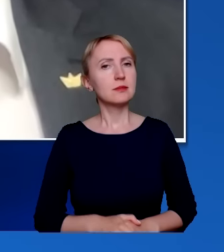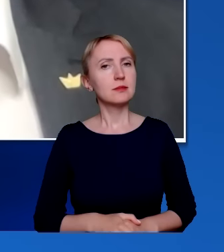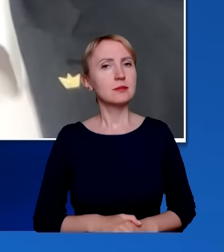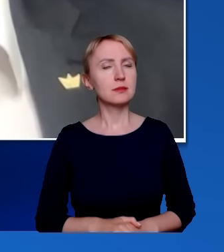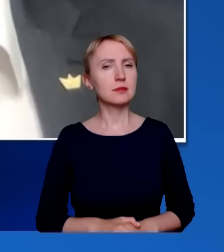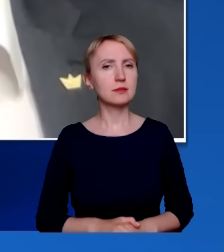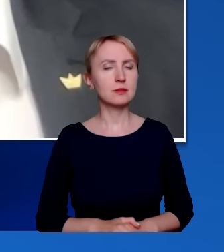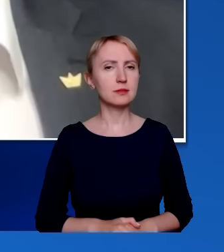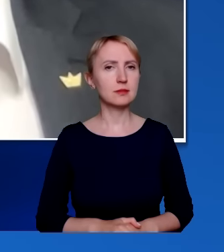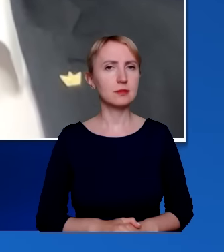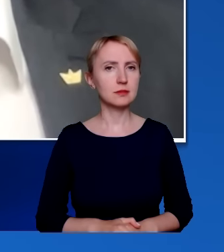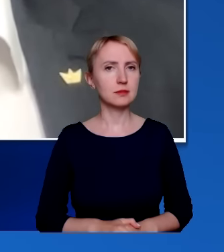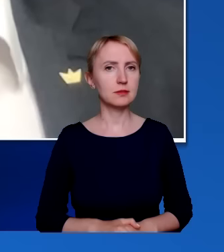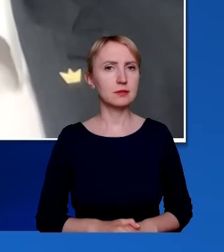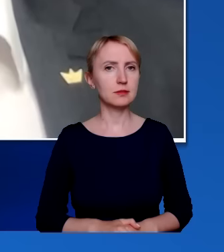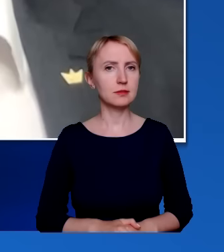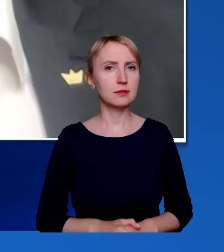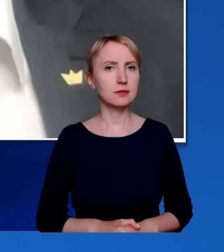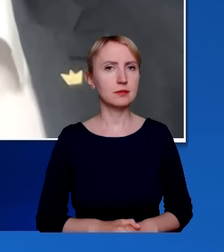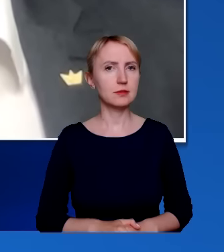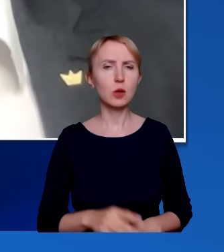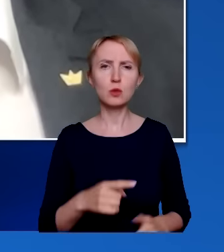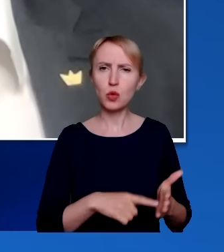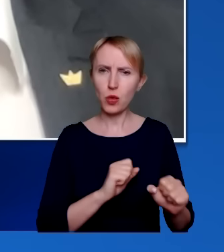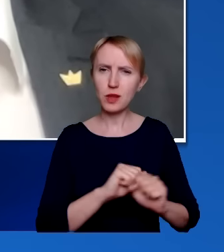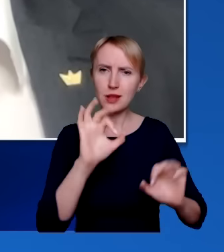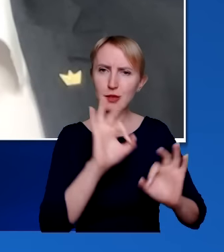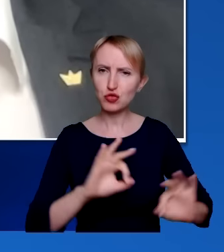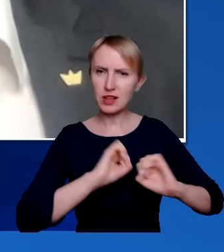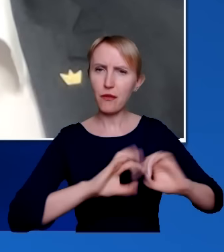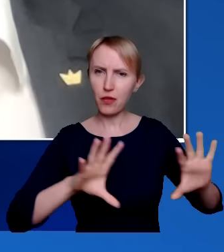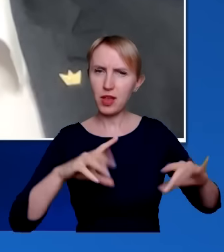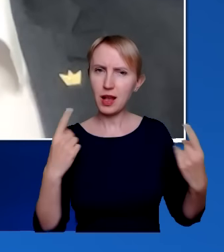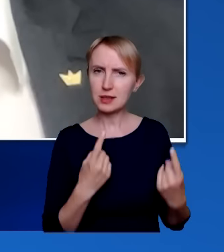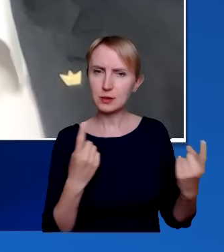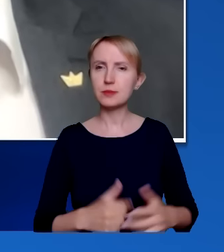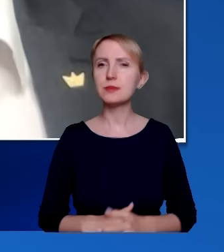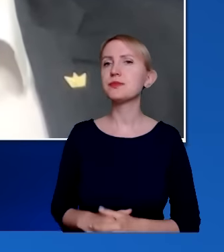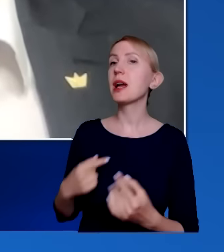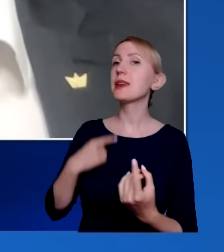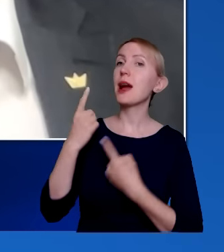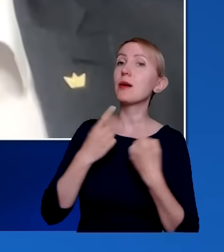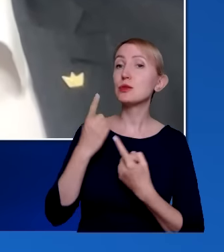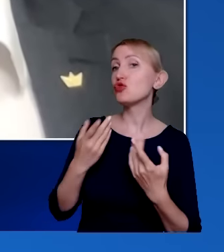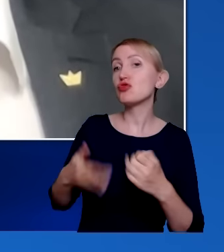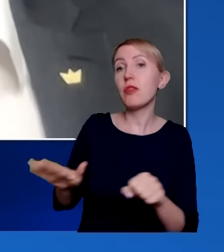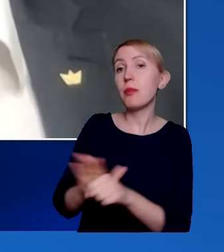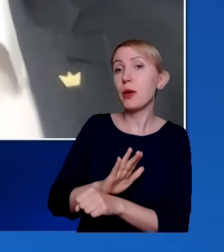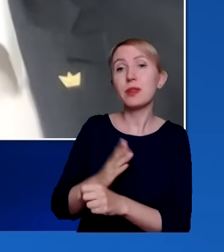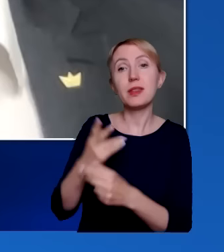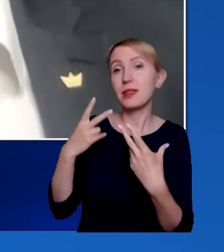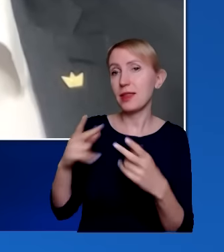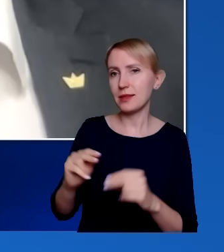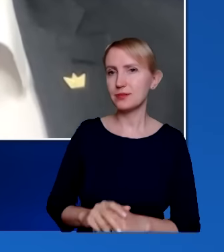ale czy czy mamy w ogóle szansę na wyjaśnienie tej sprawy myślę że do końca oczywiście nie no pan